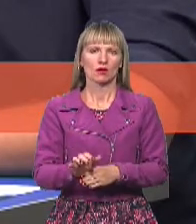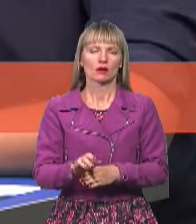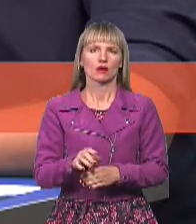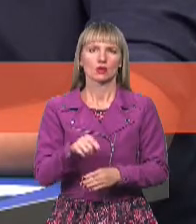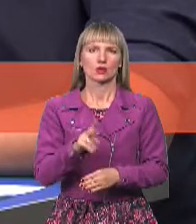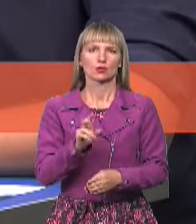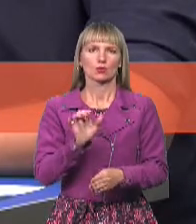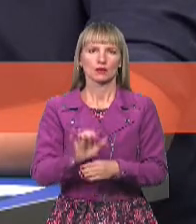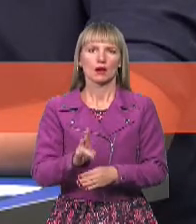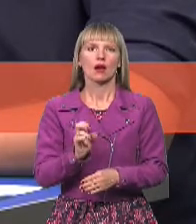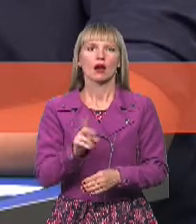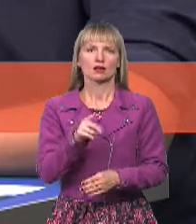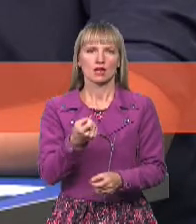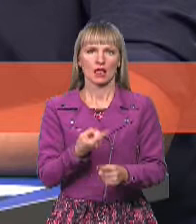произвел,